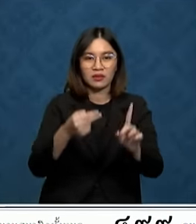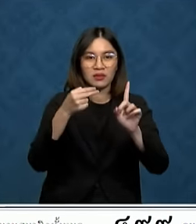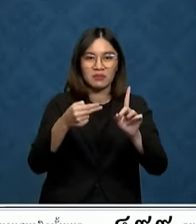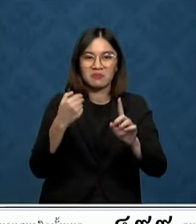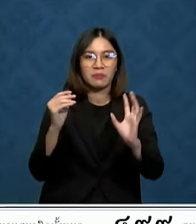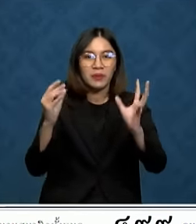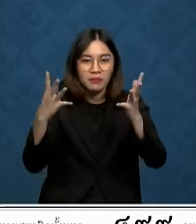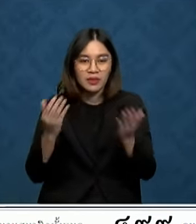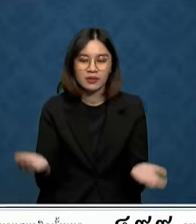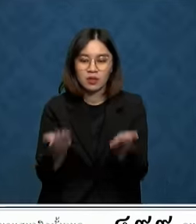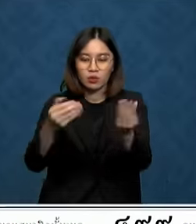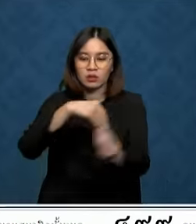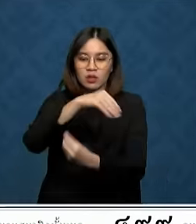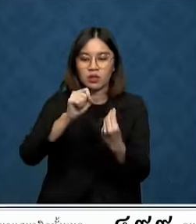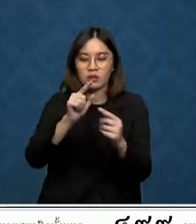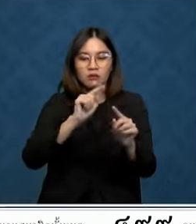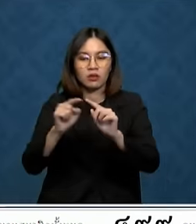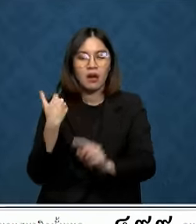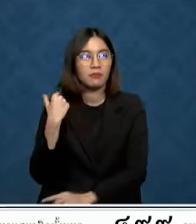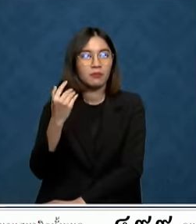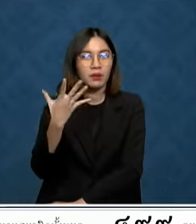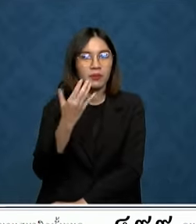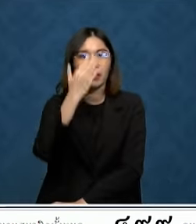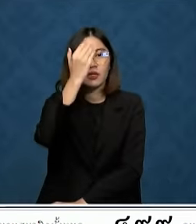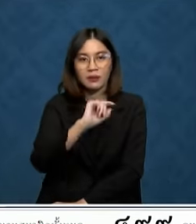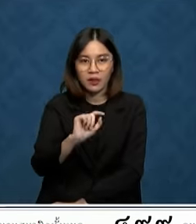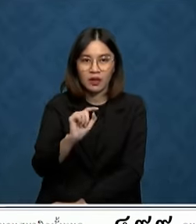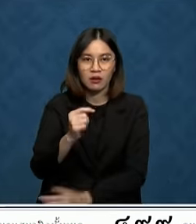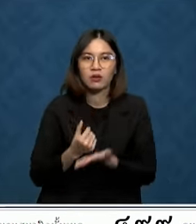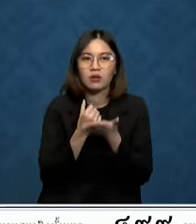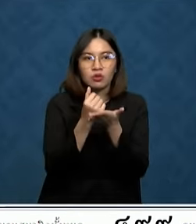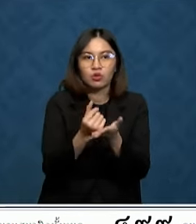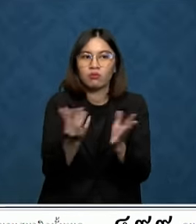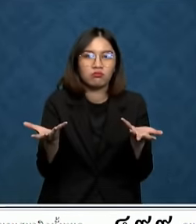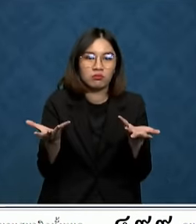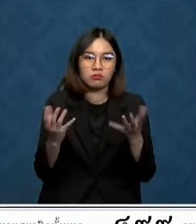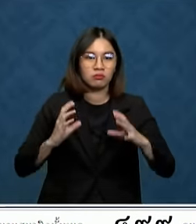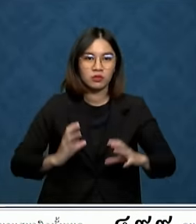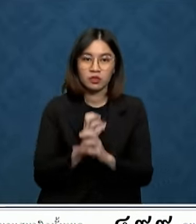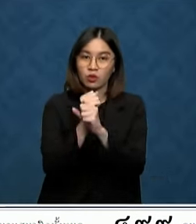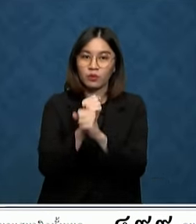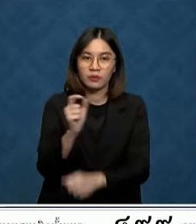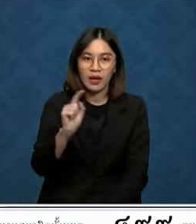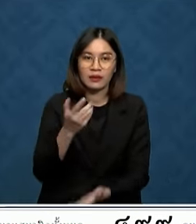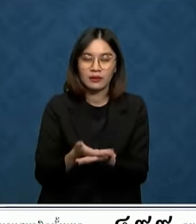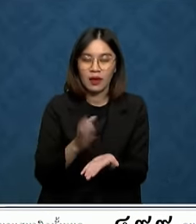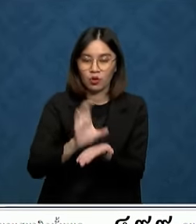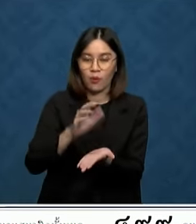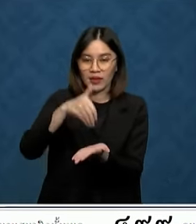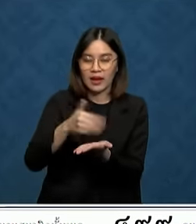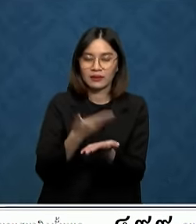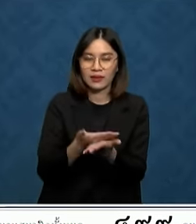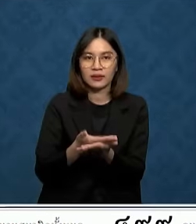มีมาตรการกระตุ้นเศรษฐกิจแต่อย่างใดที่มันเป็นอย่างนี้ก็ช่วยไม่ได้ค่ะเราก็คงต้องสรุปว่าที่งบกลางเงิน